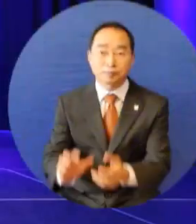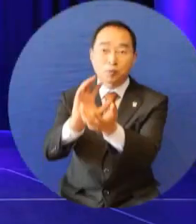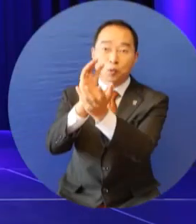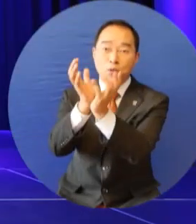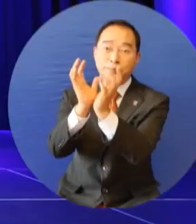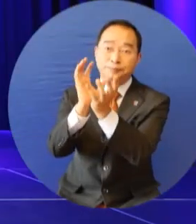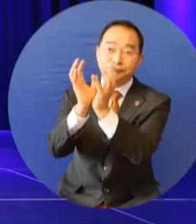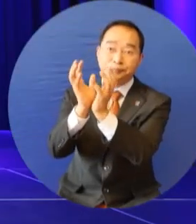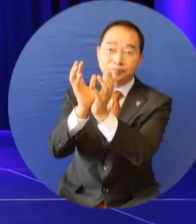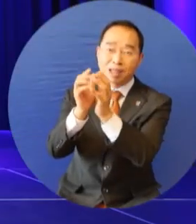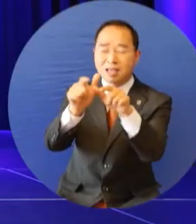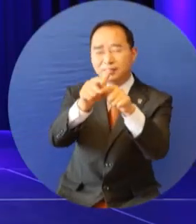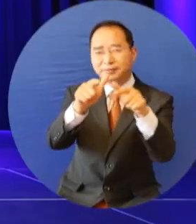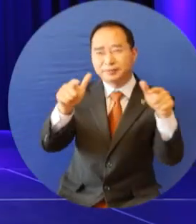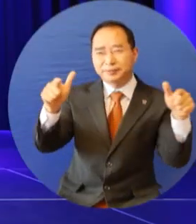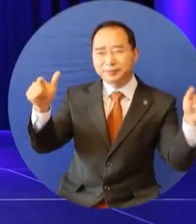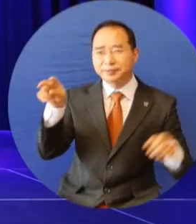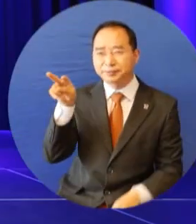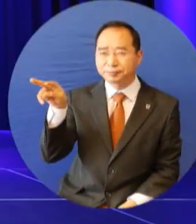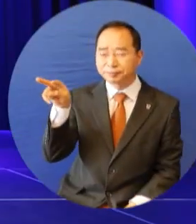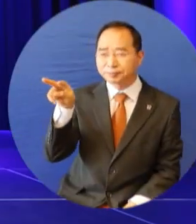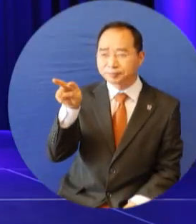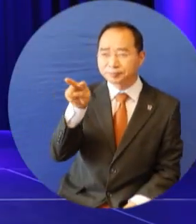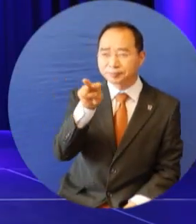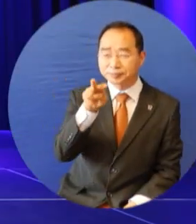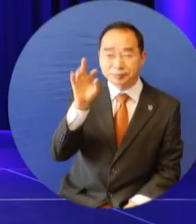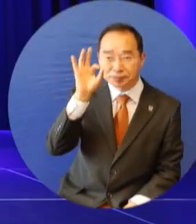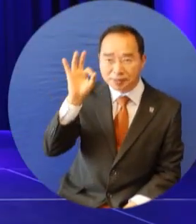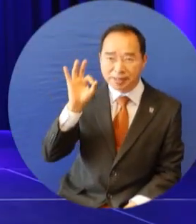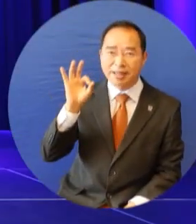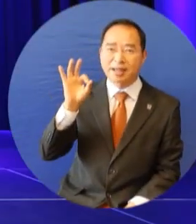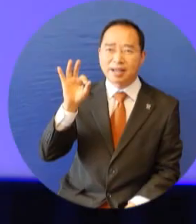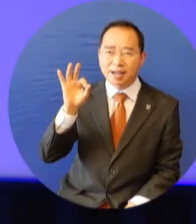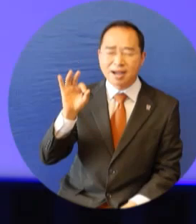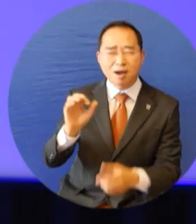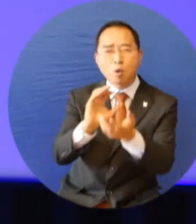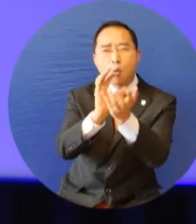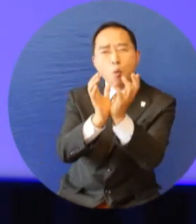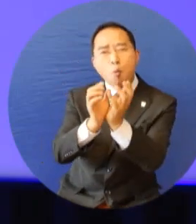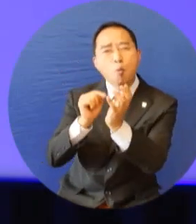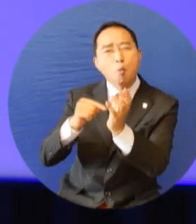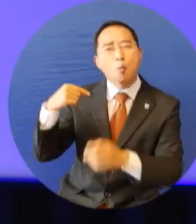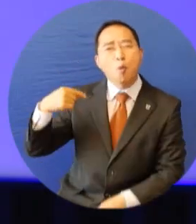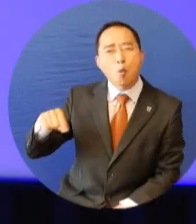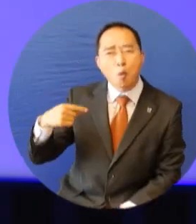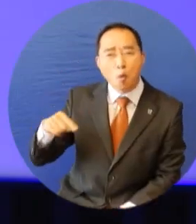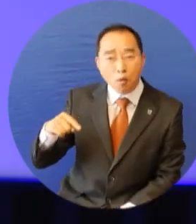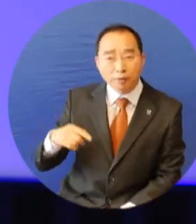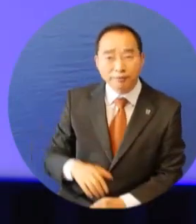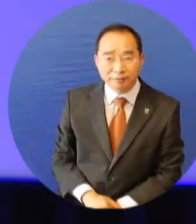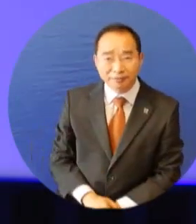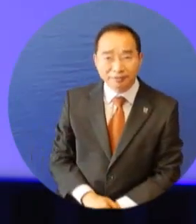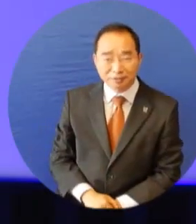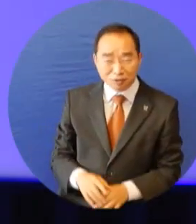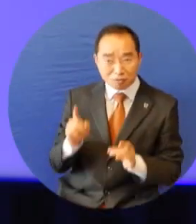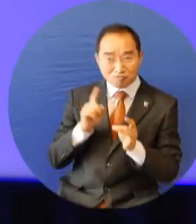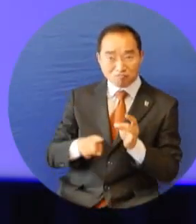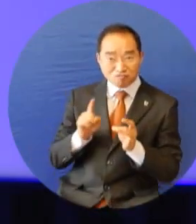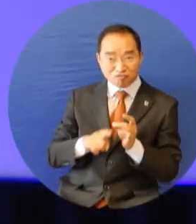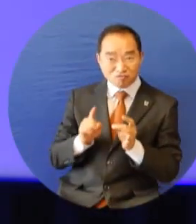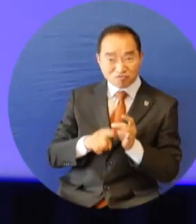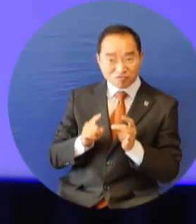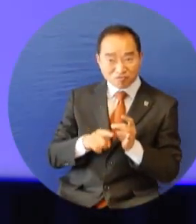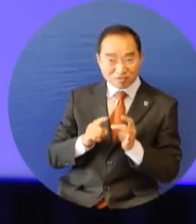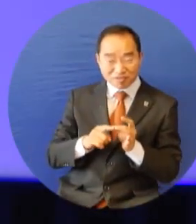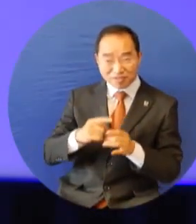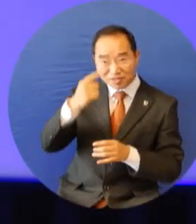나는 이렇게 꽃을 다양한 꽃을 응시하면서 자, 저 꽃은 뭔가. 부처는 꽃을 멀리하라고